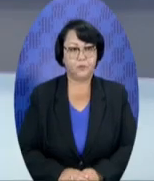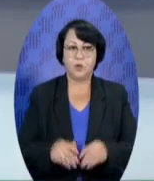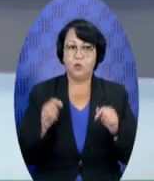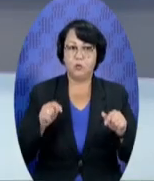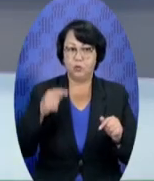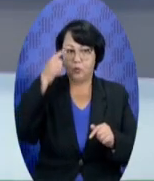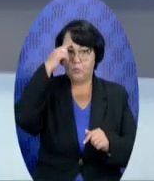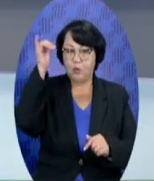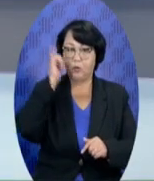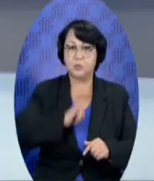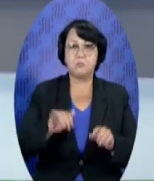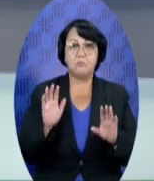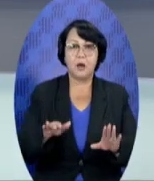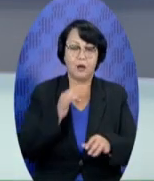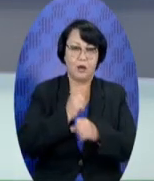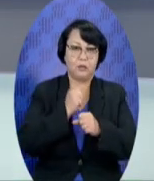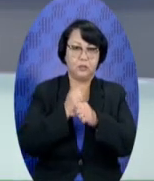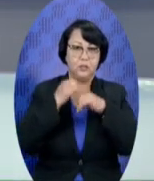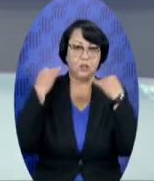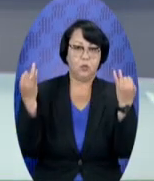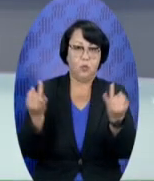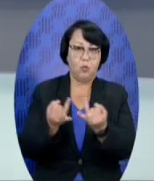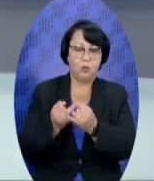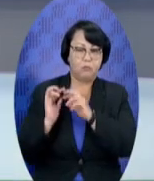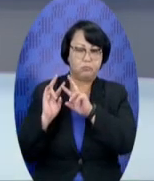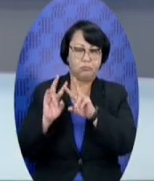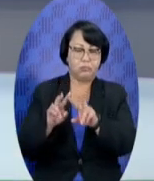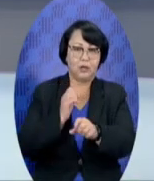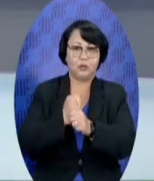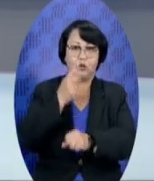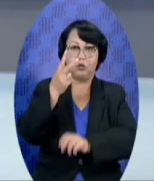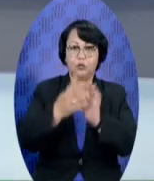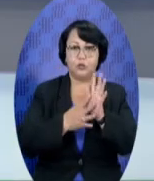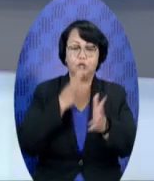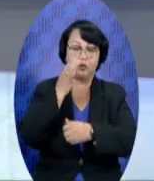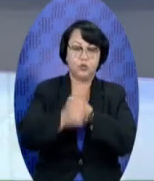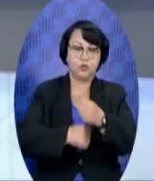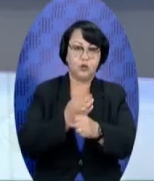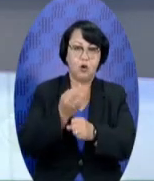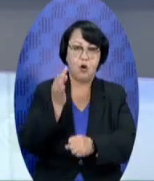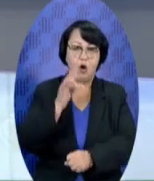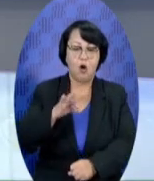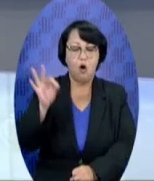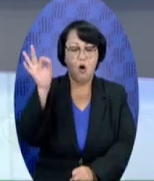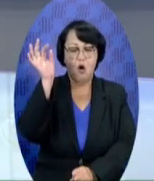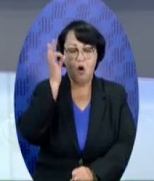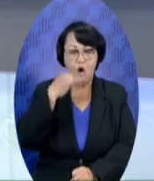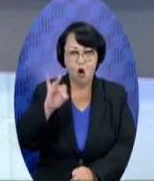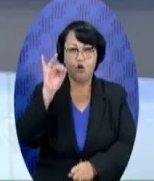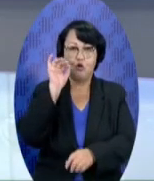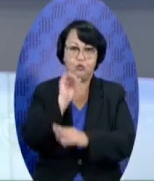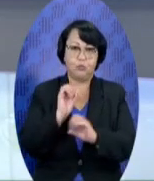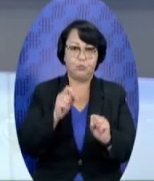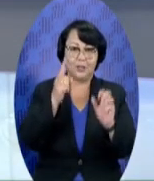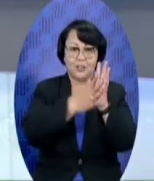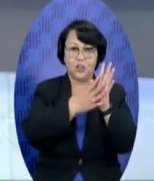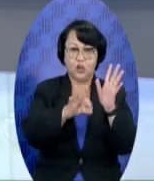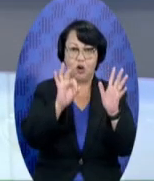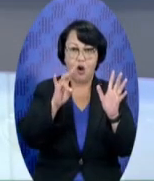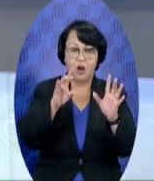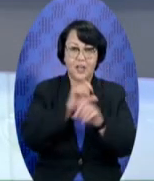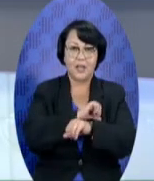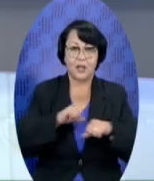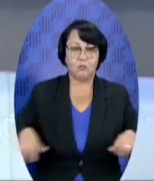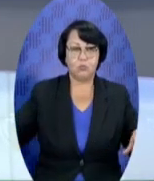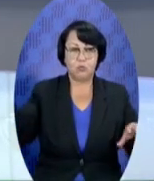За өнөөдөр манай улсад байнгын ажиллагаатай парламент ажиллаж эхэлсний 29 жилийн ой тохиож байна. 1990 оны бүх ардамны чөлөөт ардшилсан